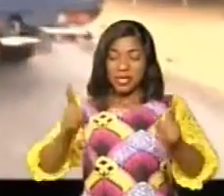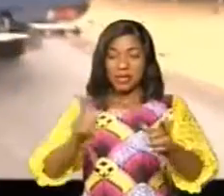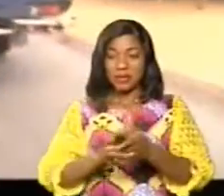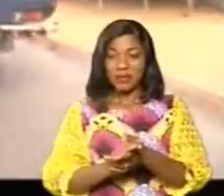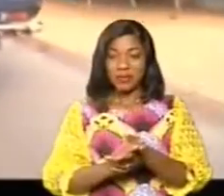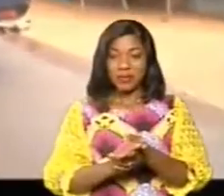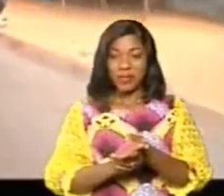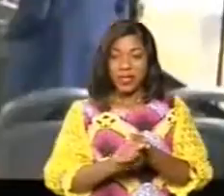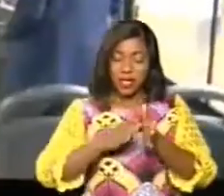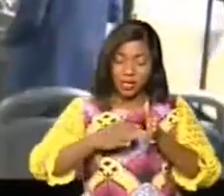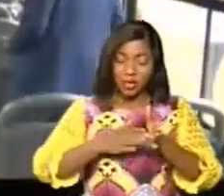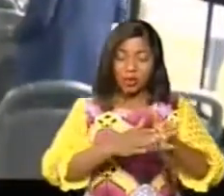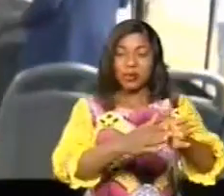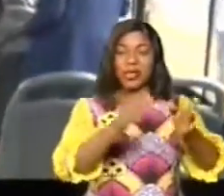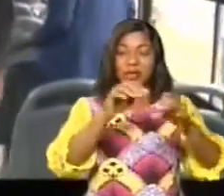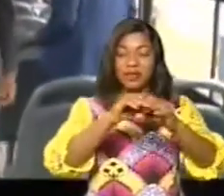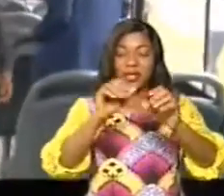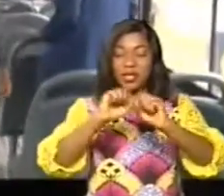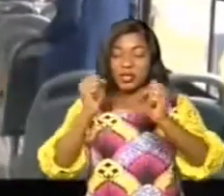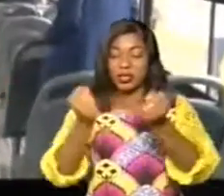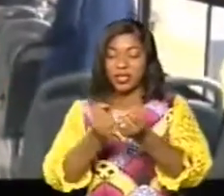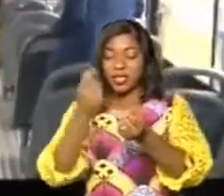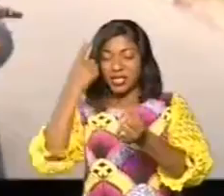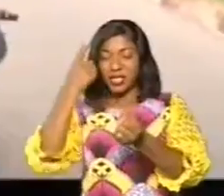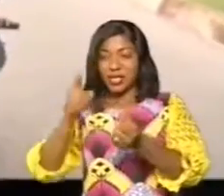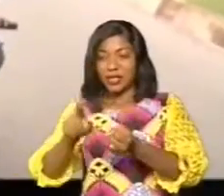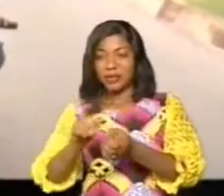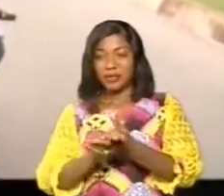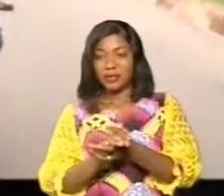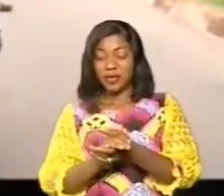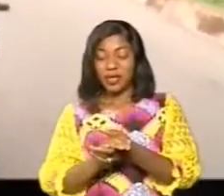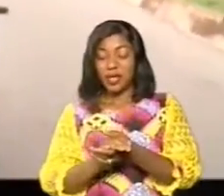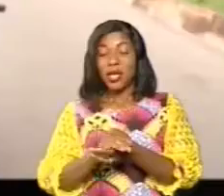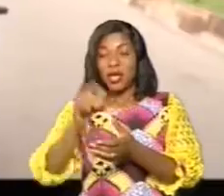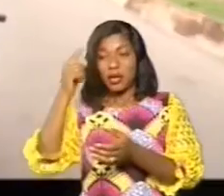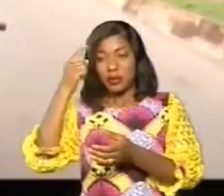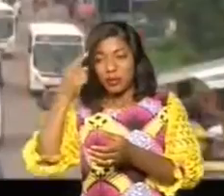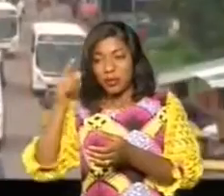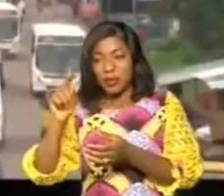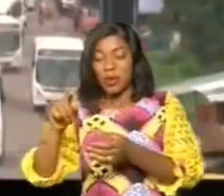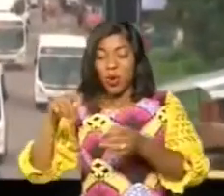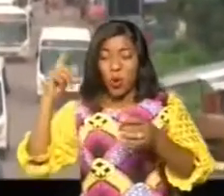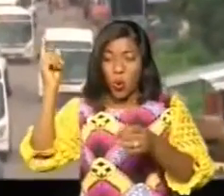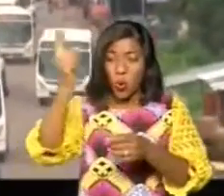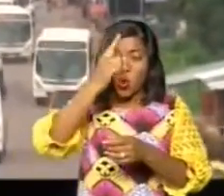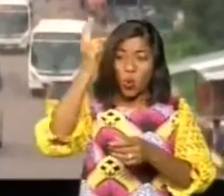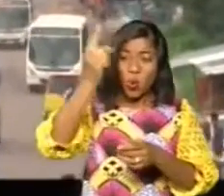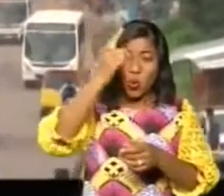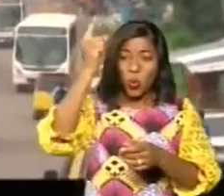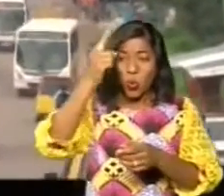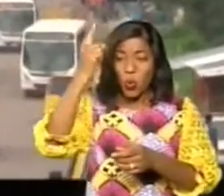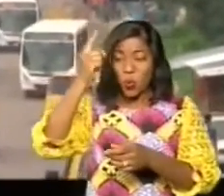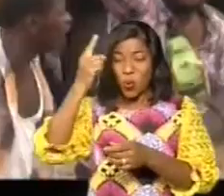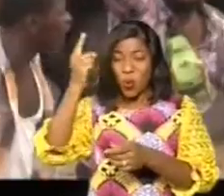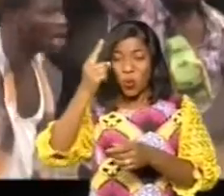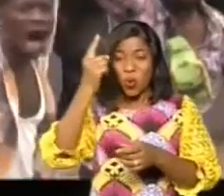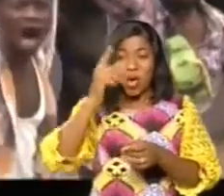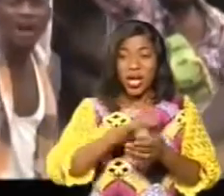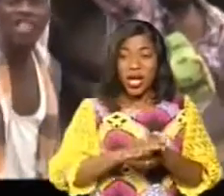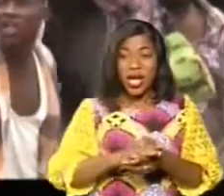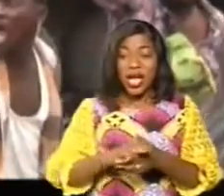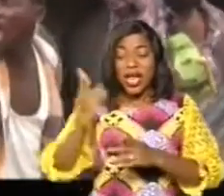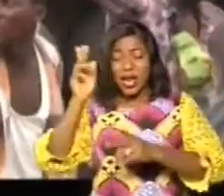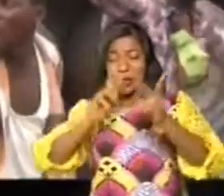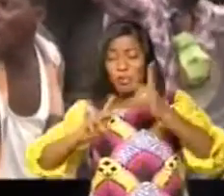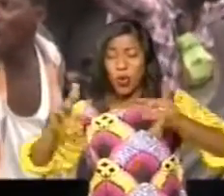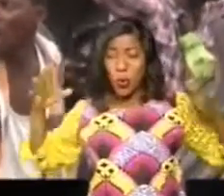du directeur général de cette entreprise de transport en commun. Sous les sons des sirènes, les populations qui se sont tamassé le long de la